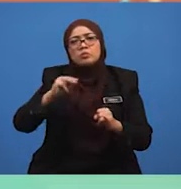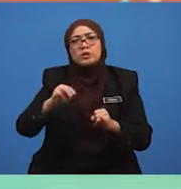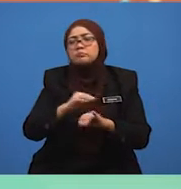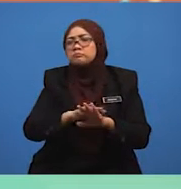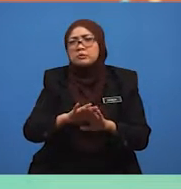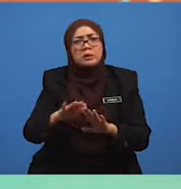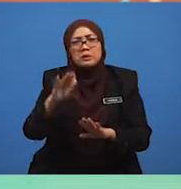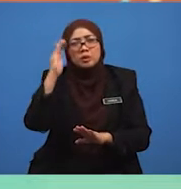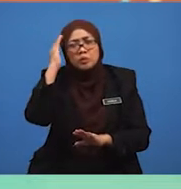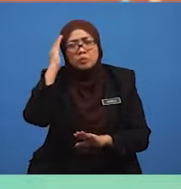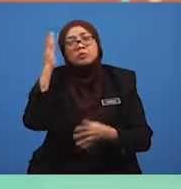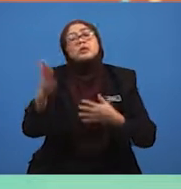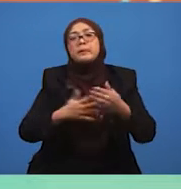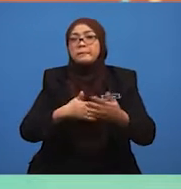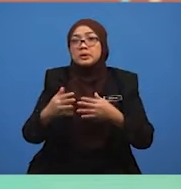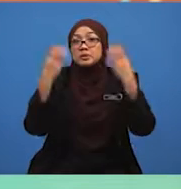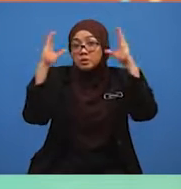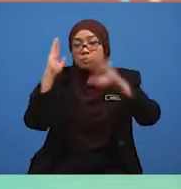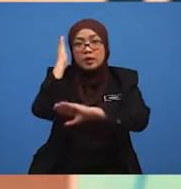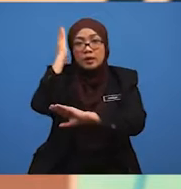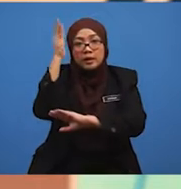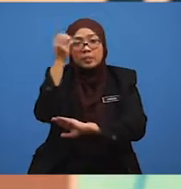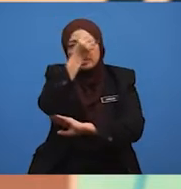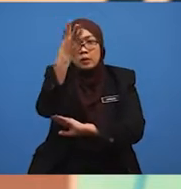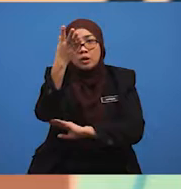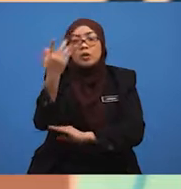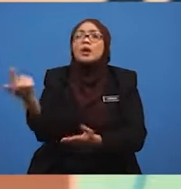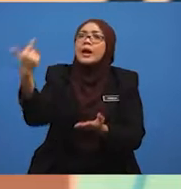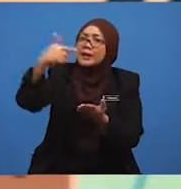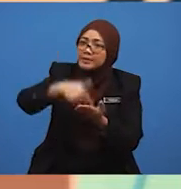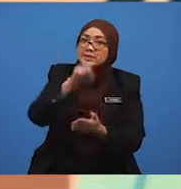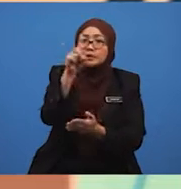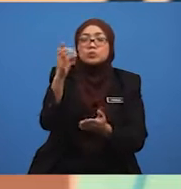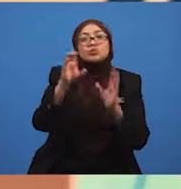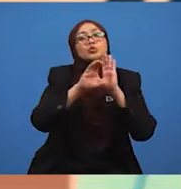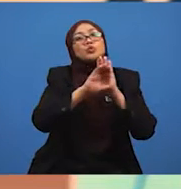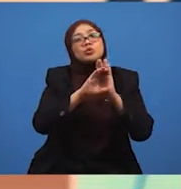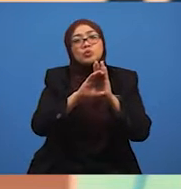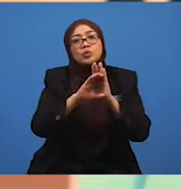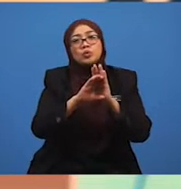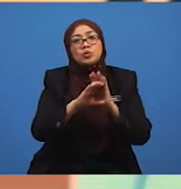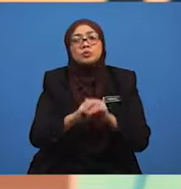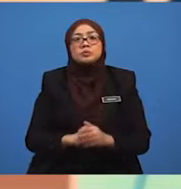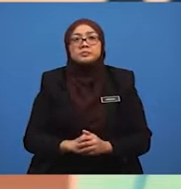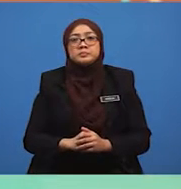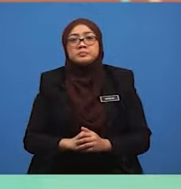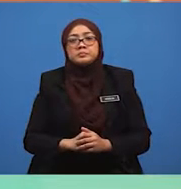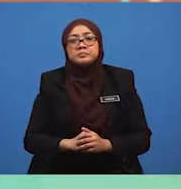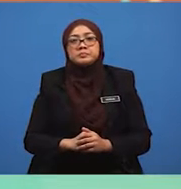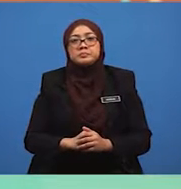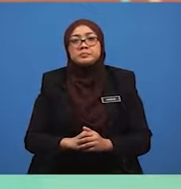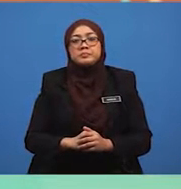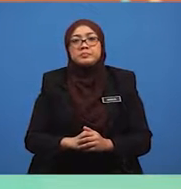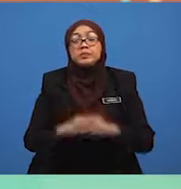apa. Cikgu akan memberikan satu contoh lagi. Sebelum kita bergerak ke contoh seterusnya,